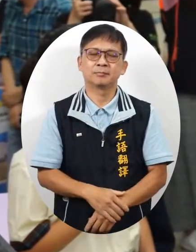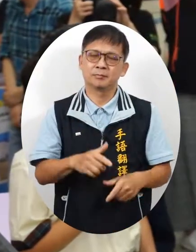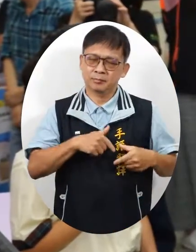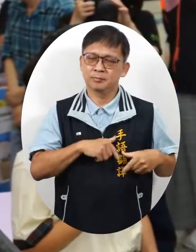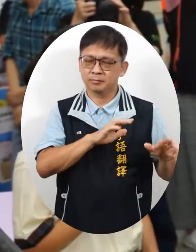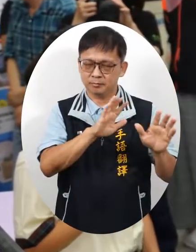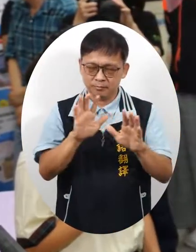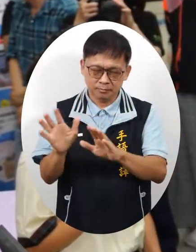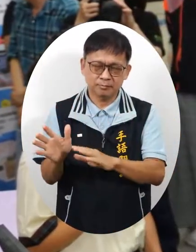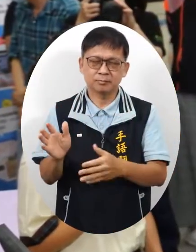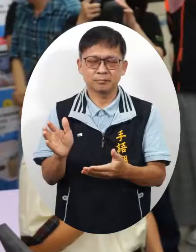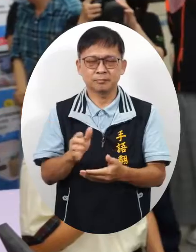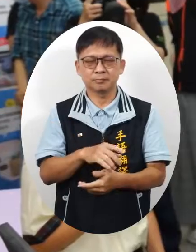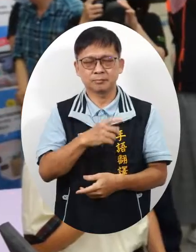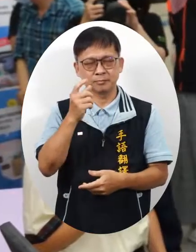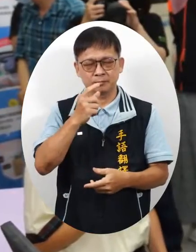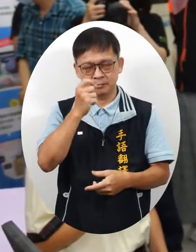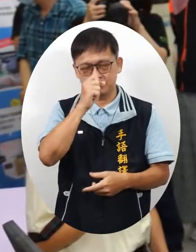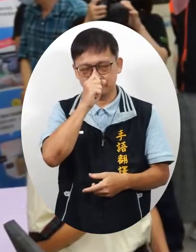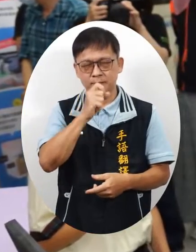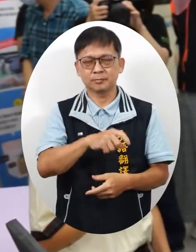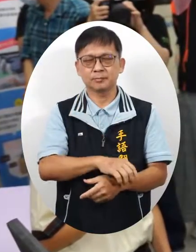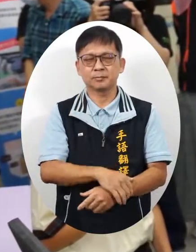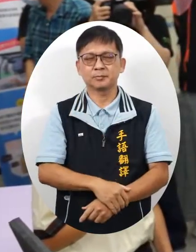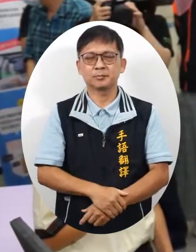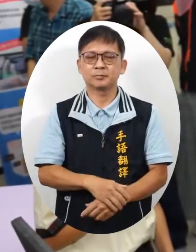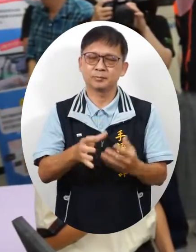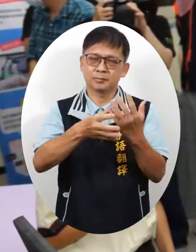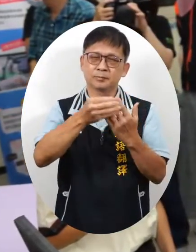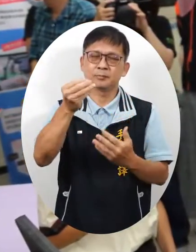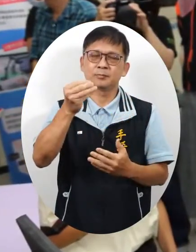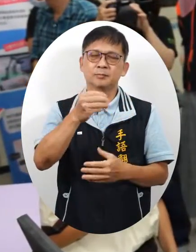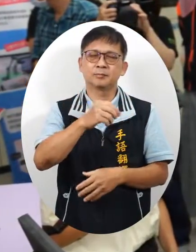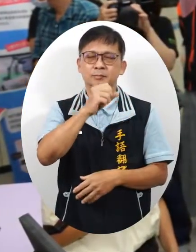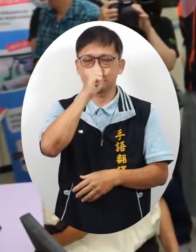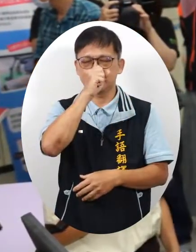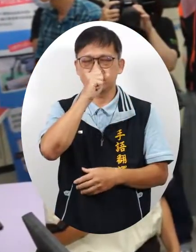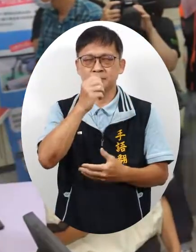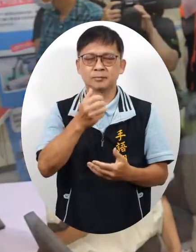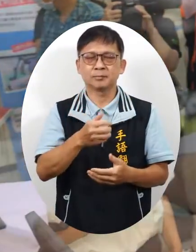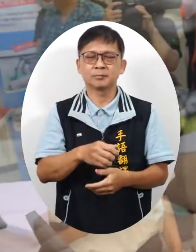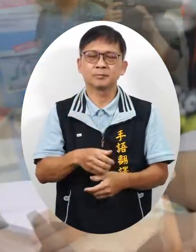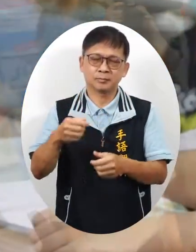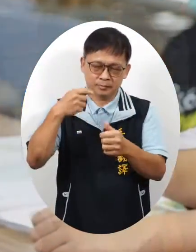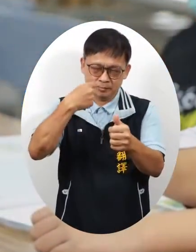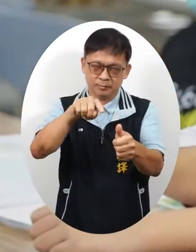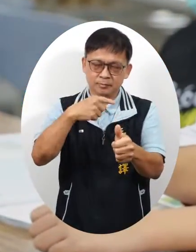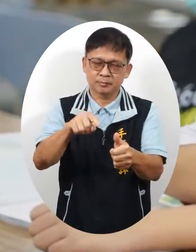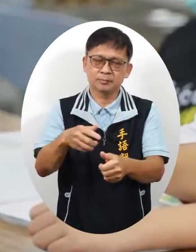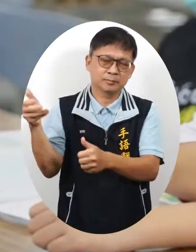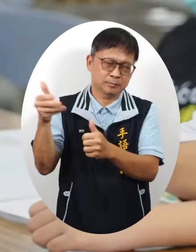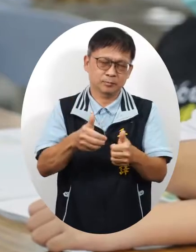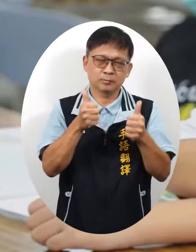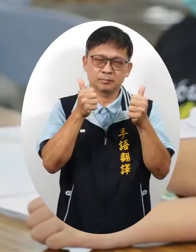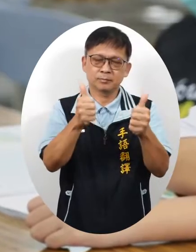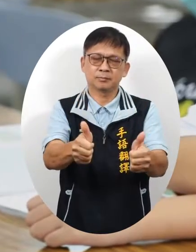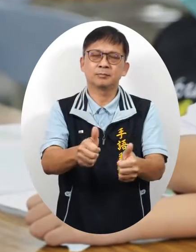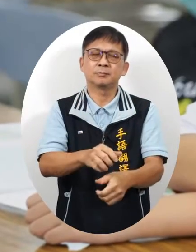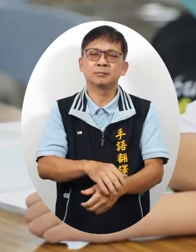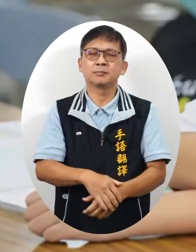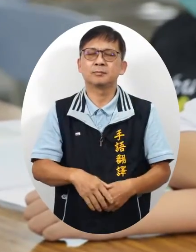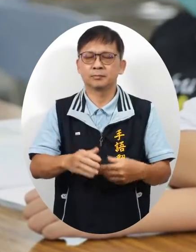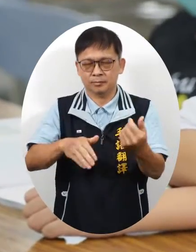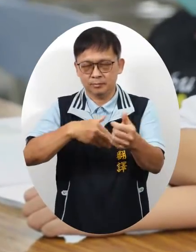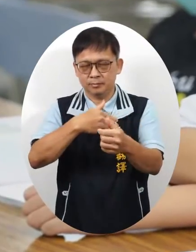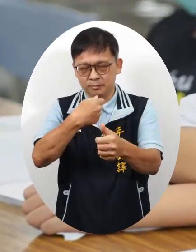备，以好的态度去面对，去改变合理的存在。大家知道以前的教育方式是传